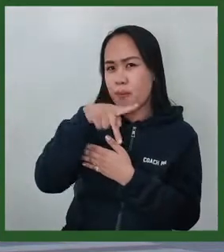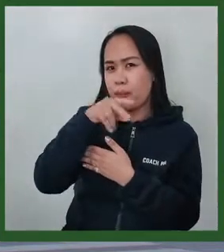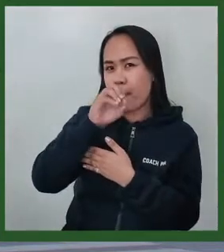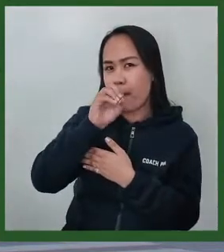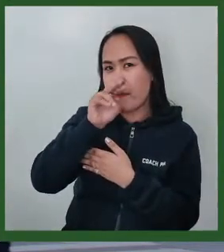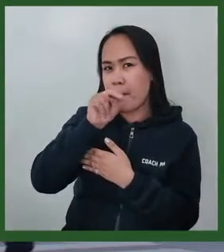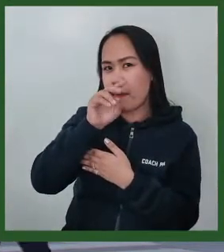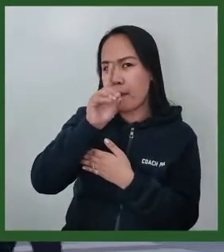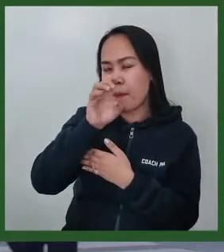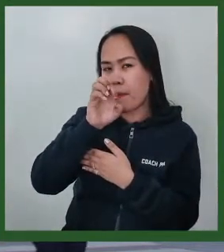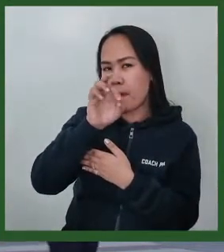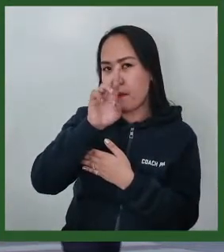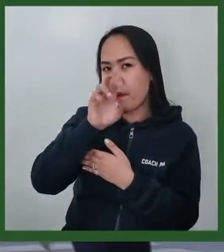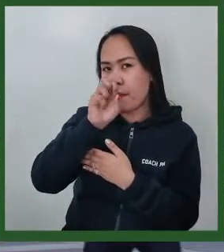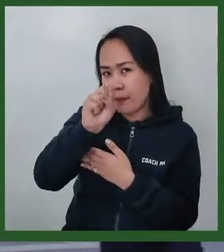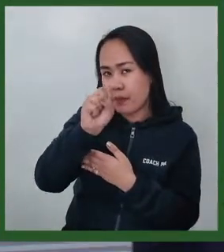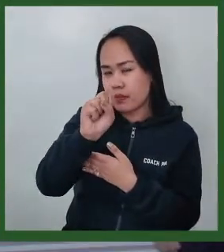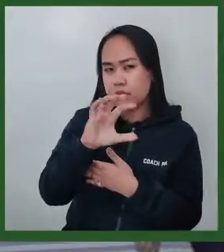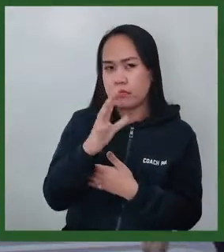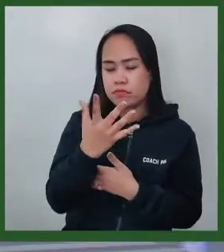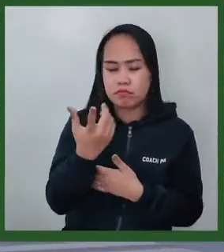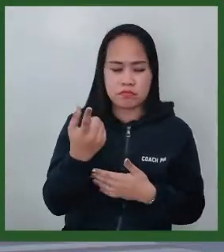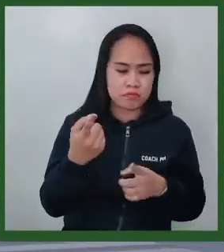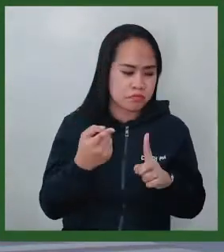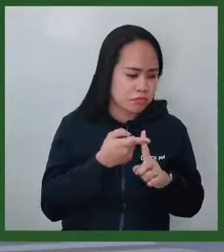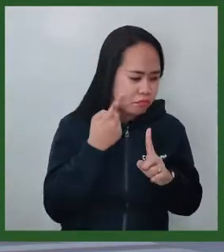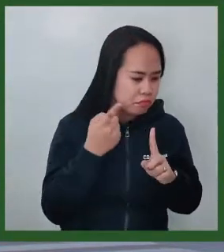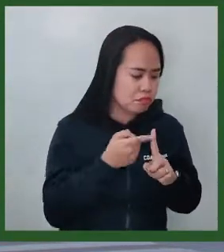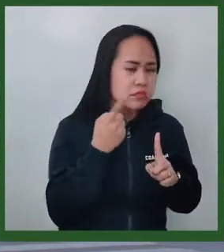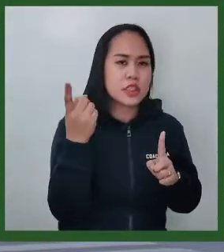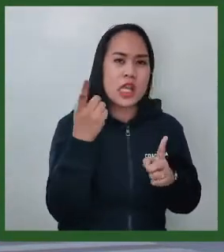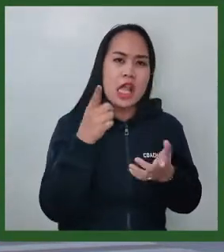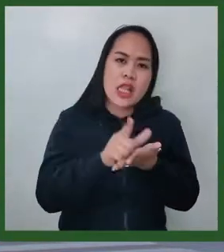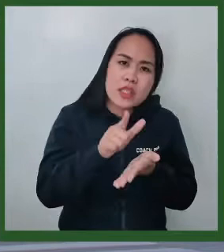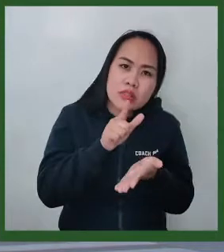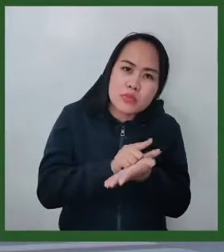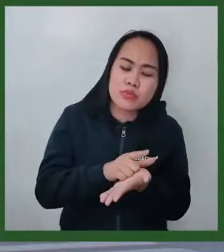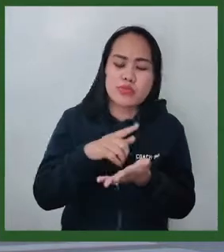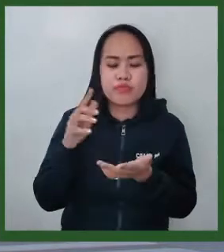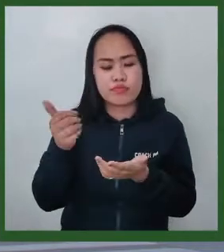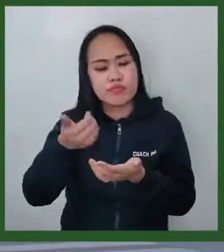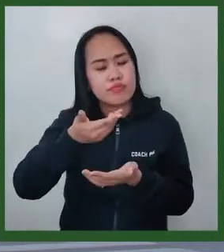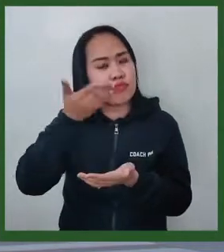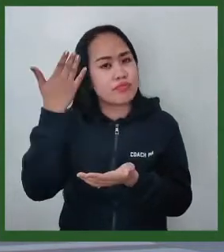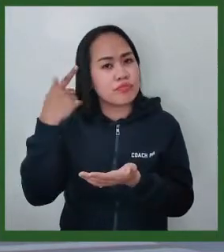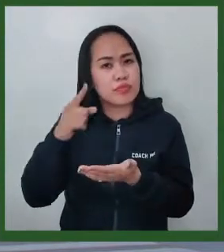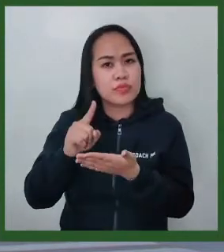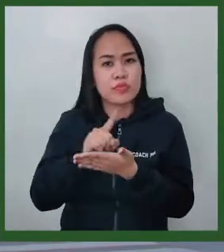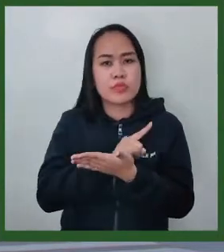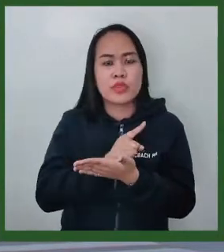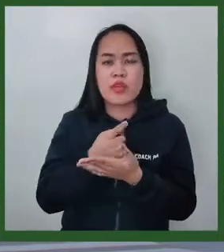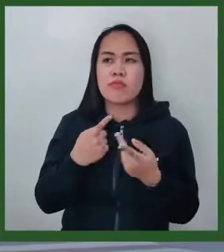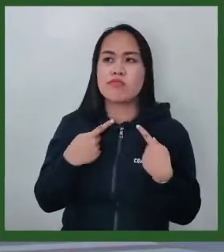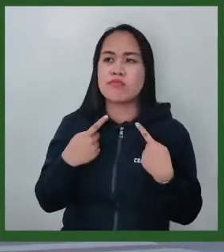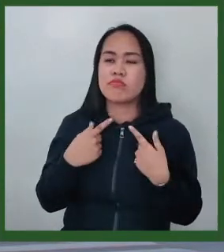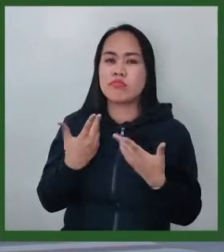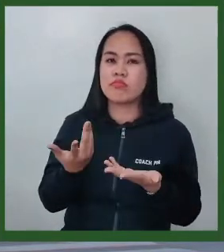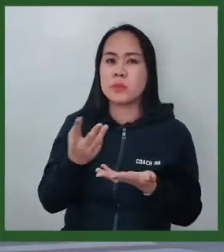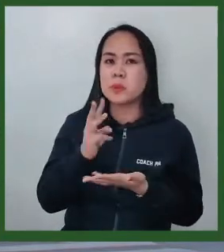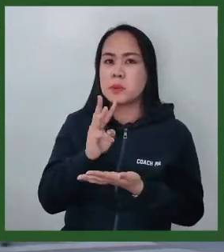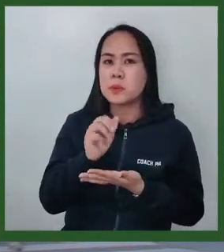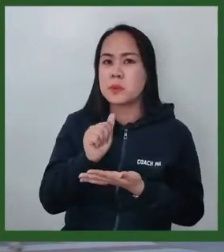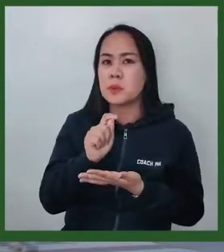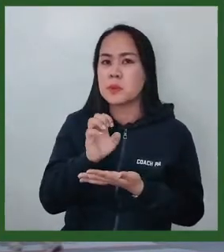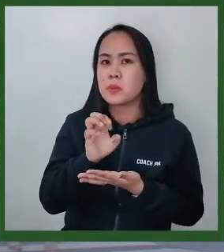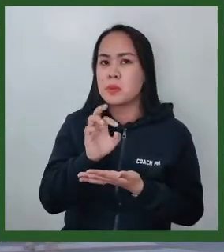So nagsimula po tayo with a series of lectures. Itong nakaraang linggo ay nagkaroon naman po ng